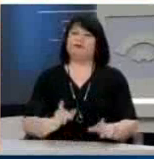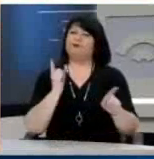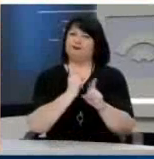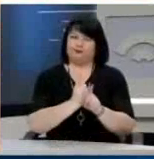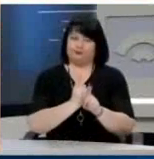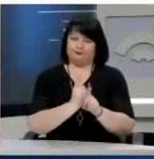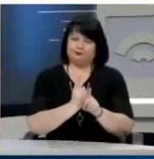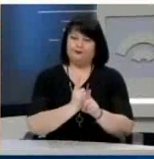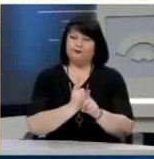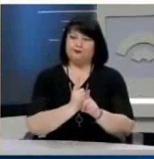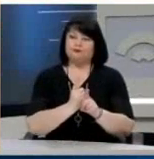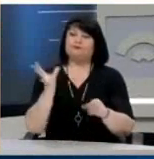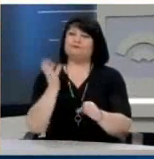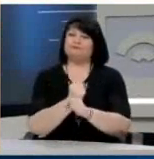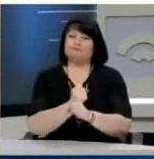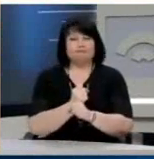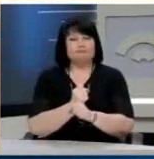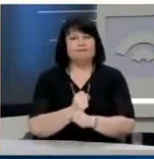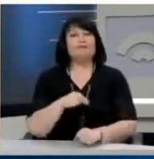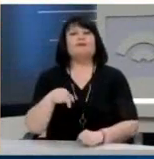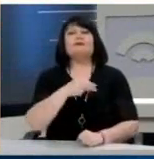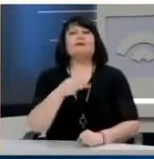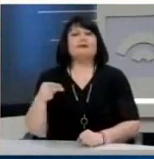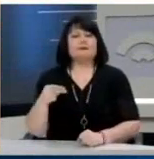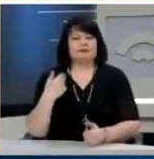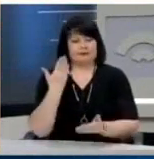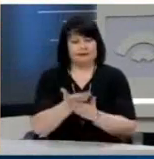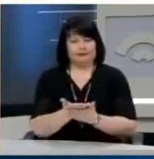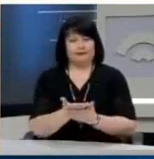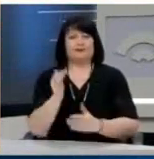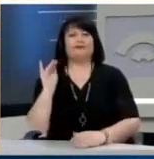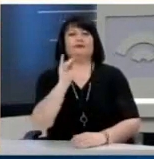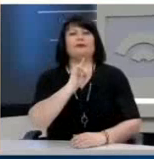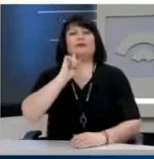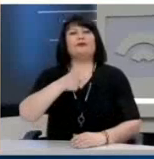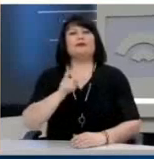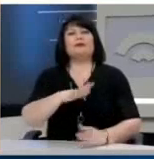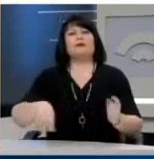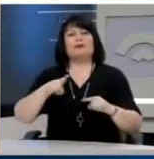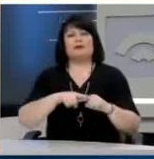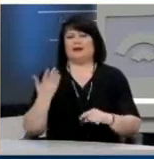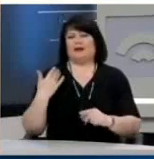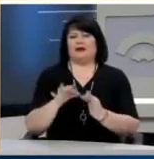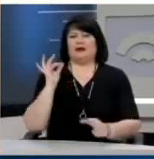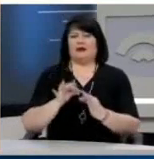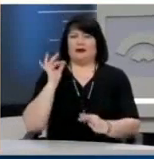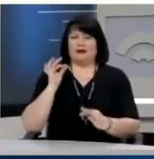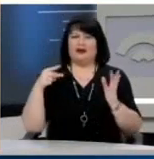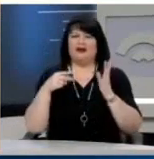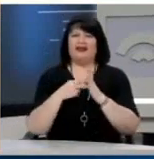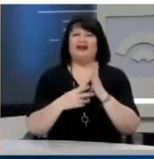όμως, πετύχαμε αυτό για το οποίο ζητήσαμε την εντολή του ελληνικού λαού το Σεπτέμβρη